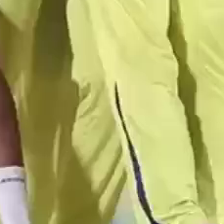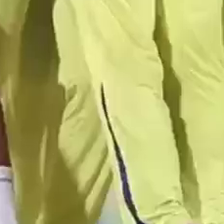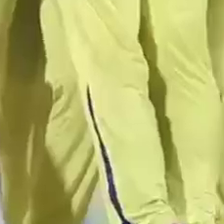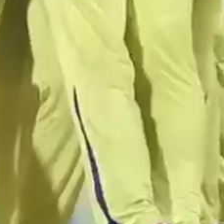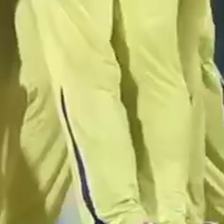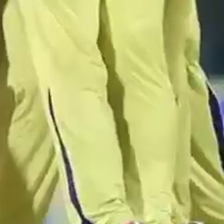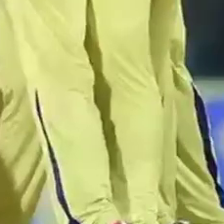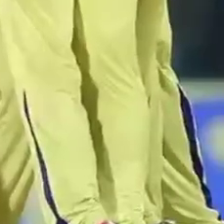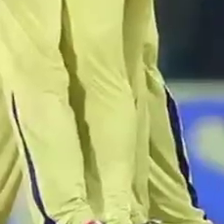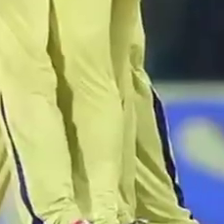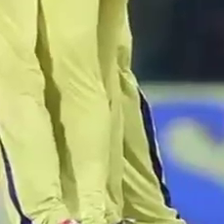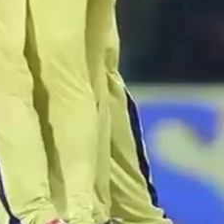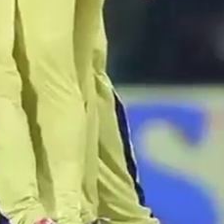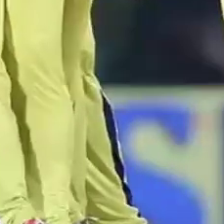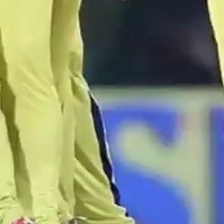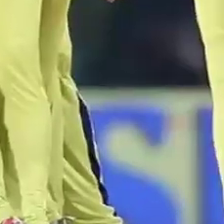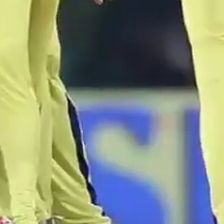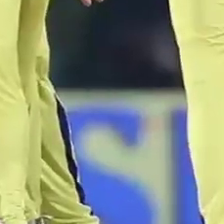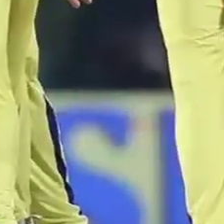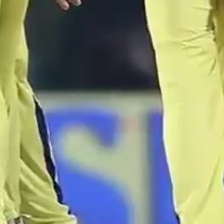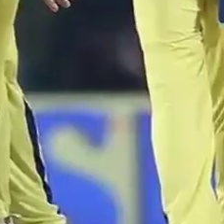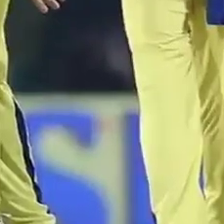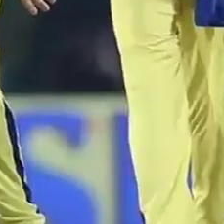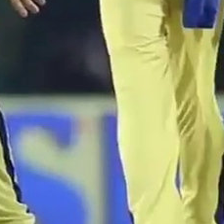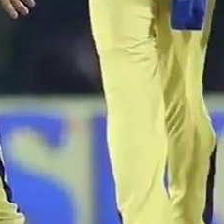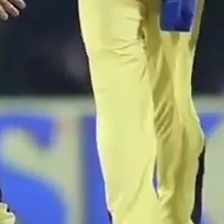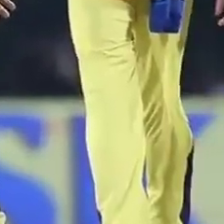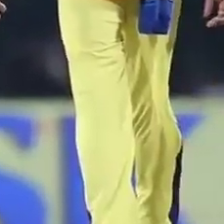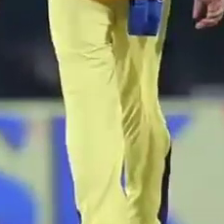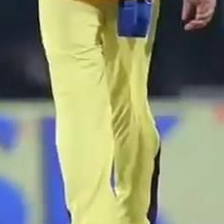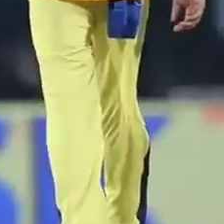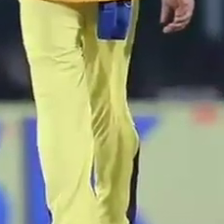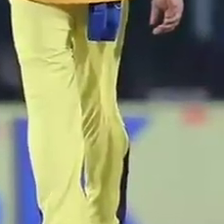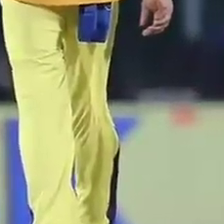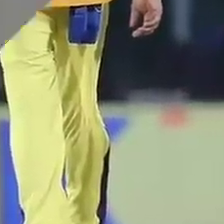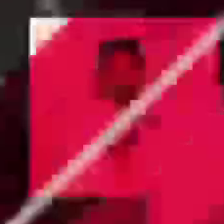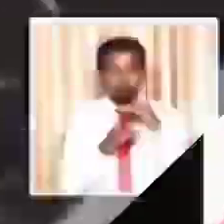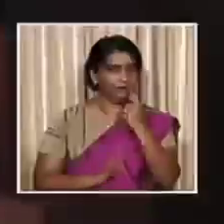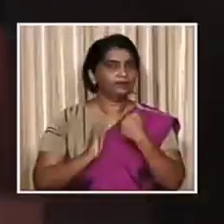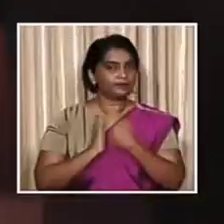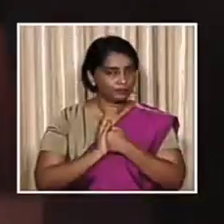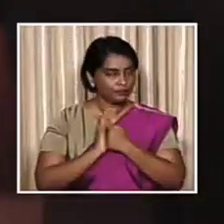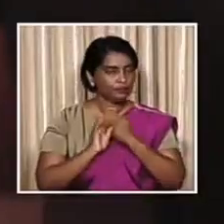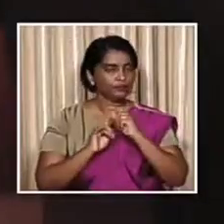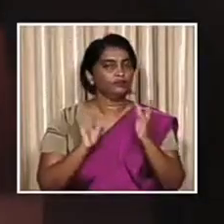முன்னேறியுள்ளது. 3 முறையும் கோப்பையை தவறிவிட்டிருந்தமை குறிப்பிடத்தக்கது.